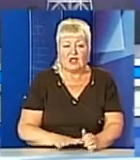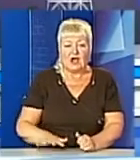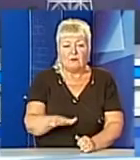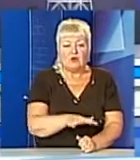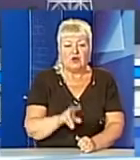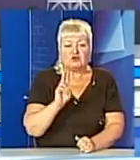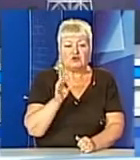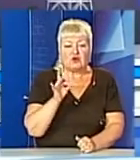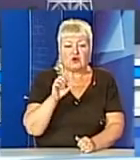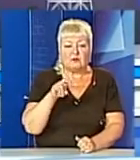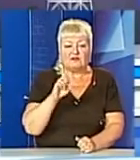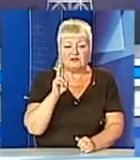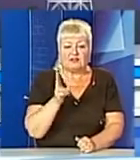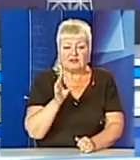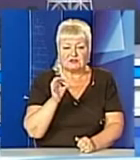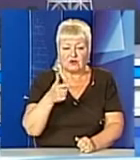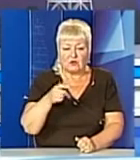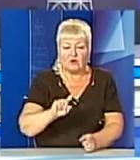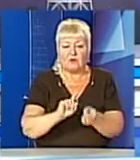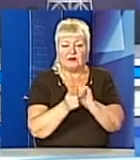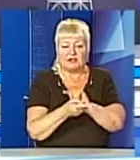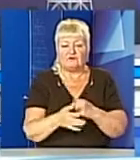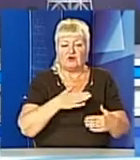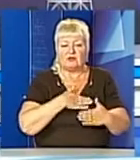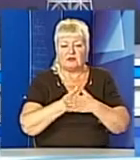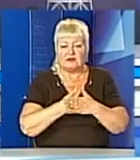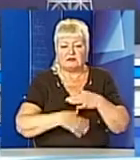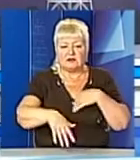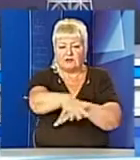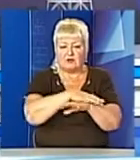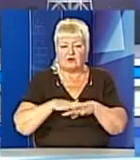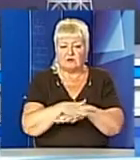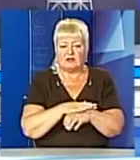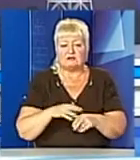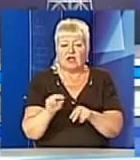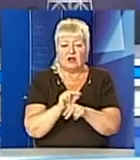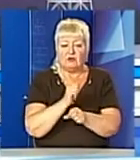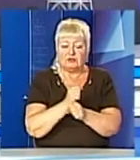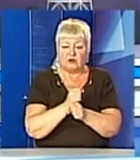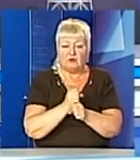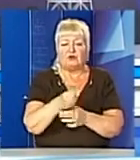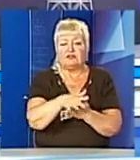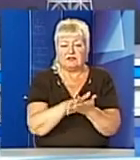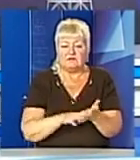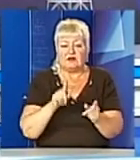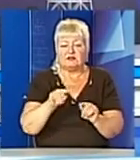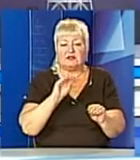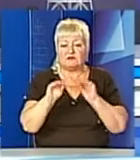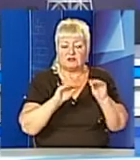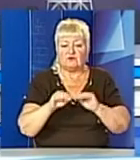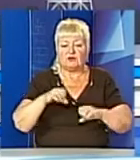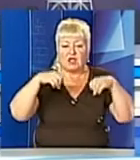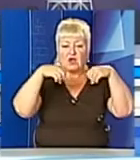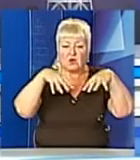Площу Кропивницького перетворять на активний громадський простір. Ремонтні роботи на об'єкті тривають. Там встановили освітлення, а